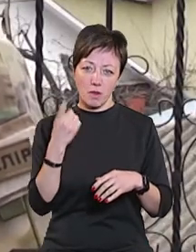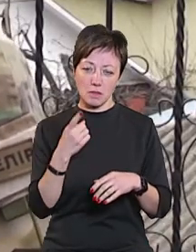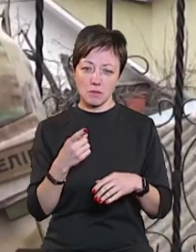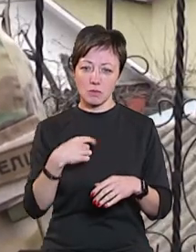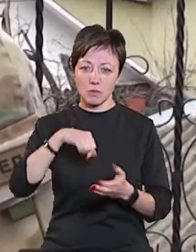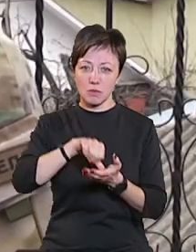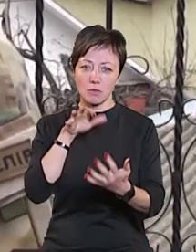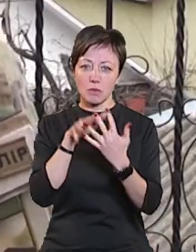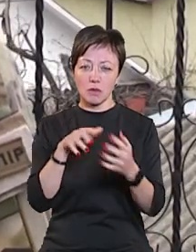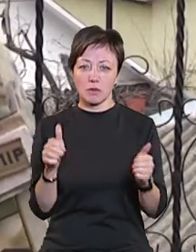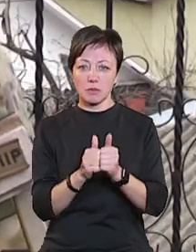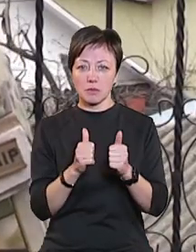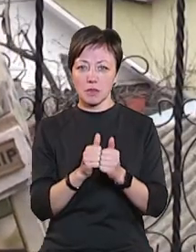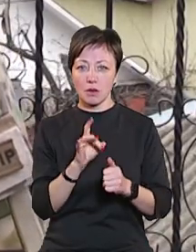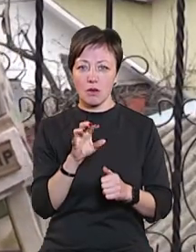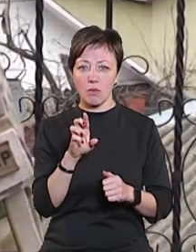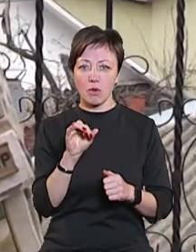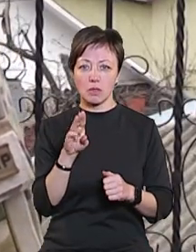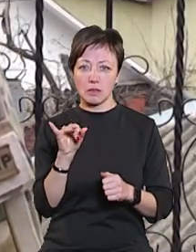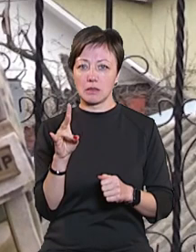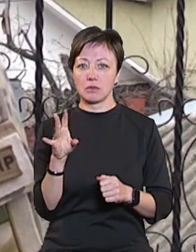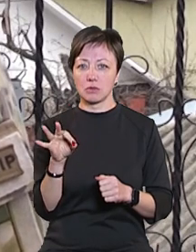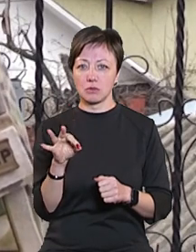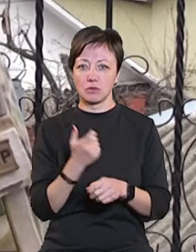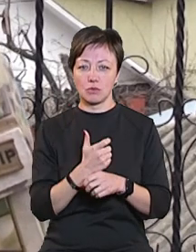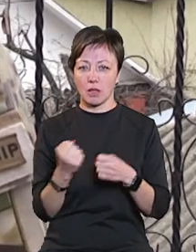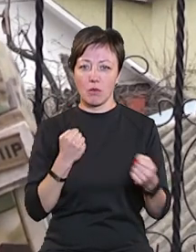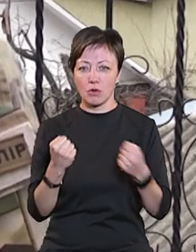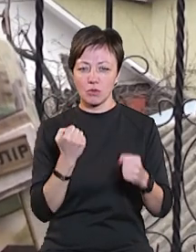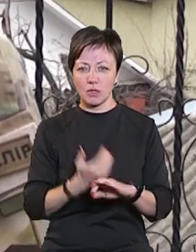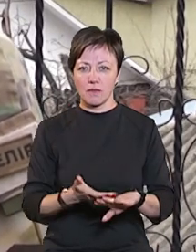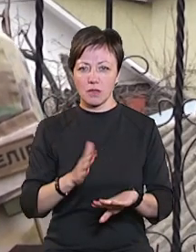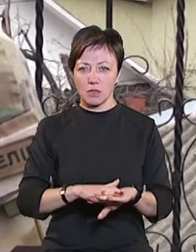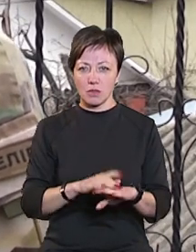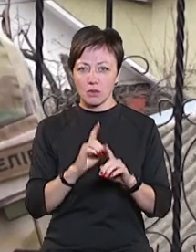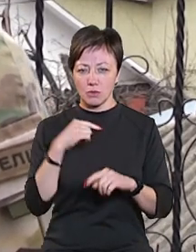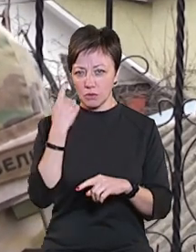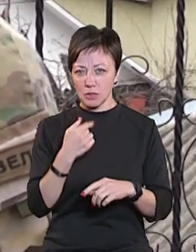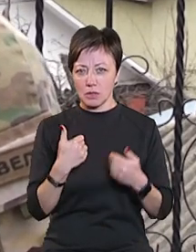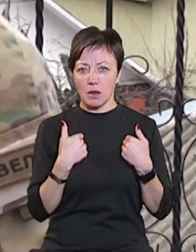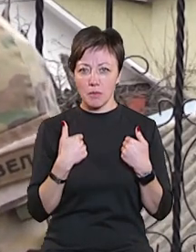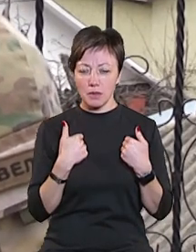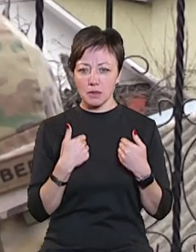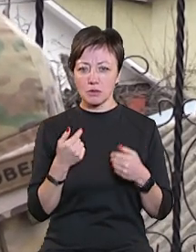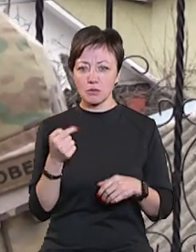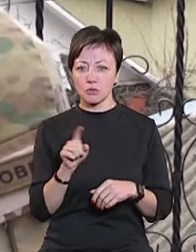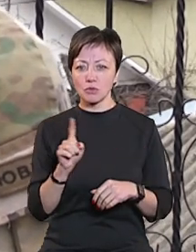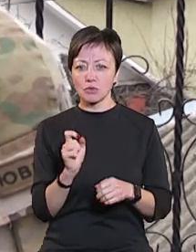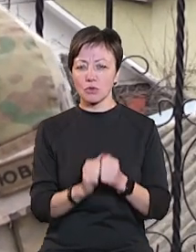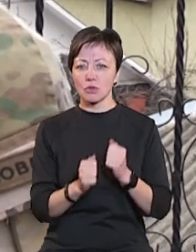участвували в боях під Роботино, дуже напружених, дуже важких, особисто для мене. Тому що